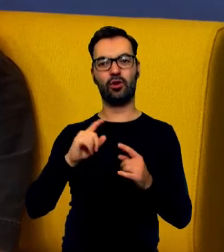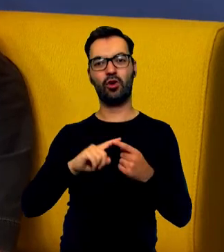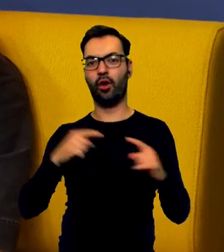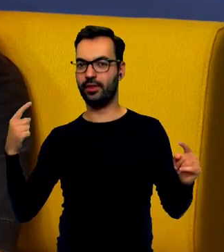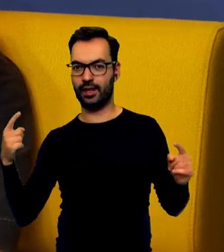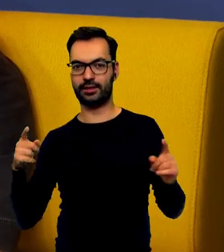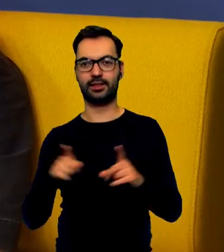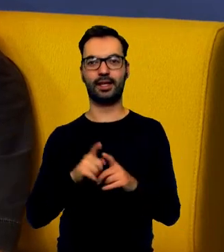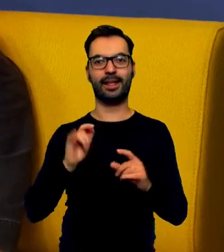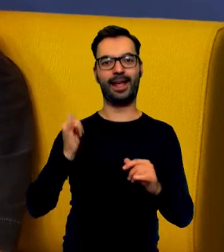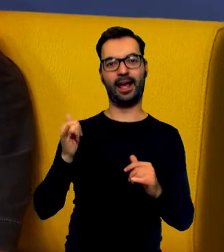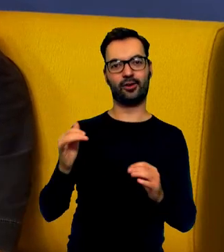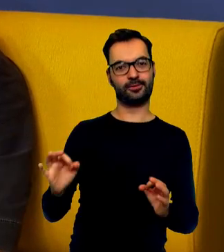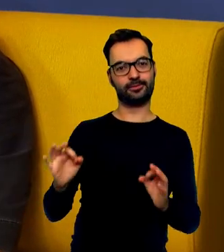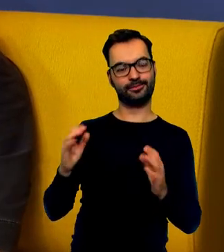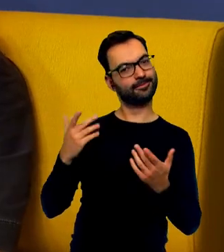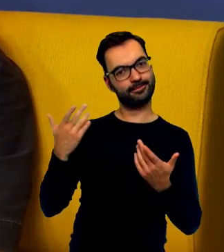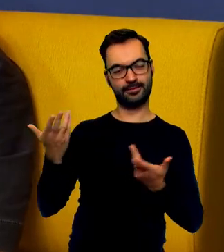tej treści.